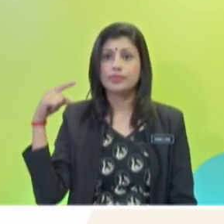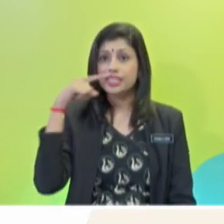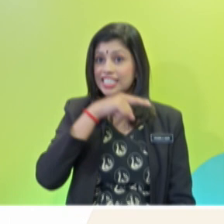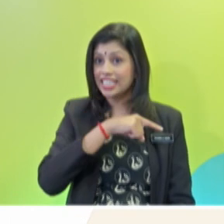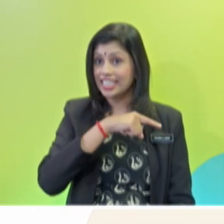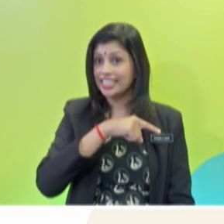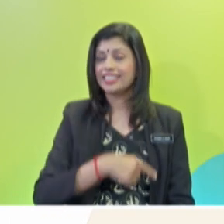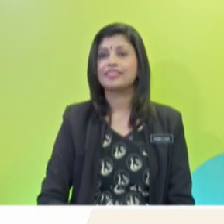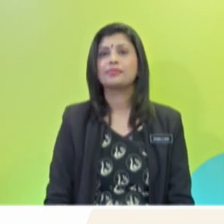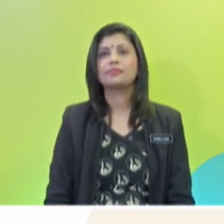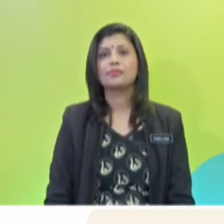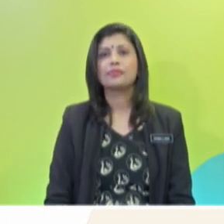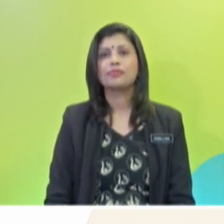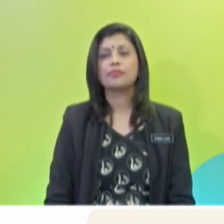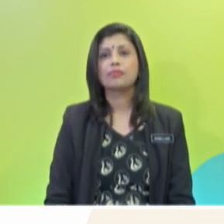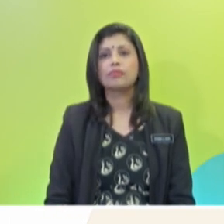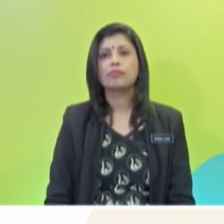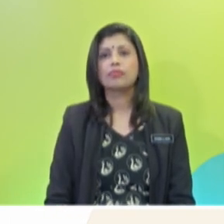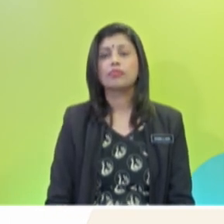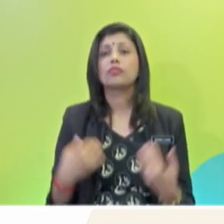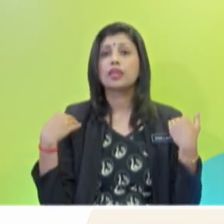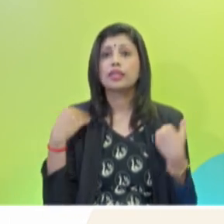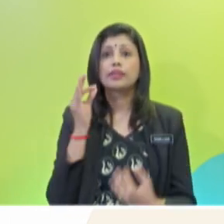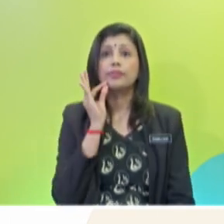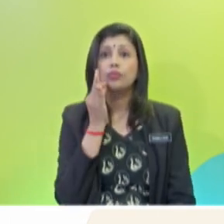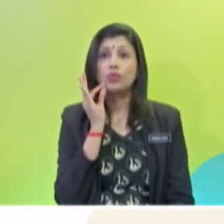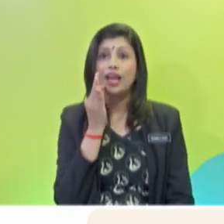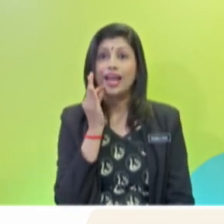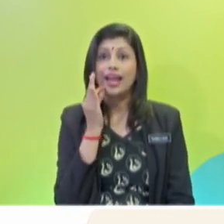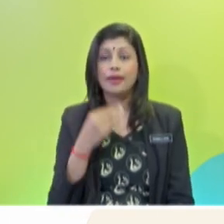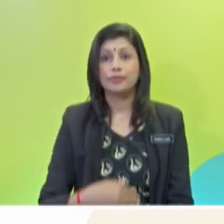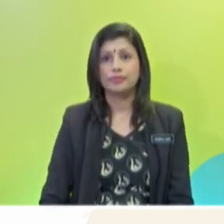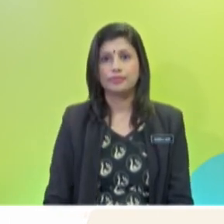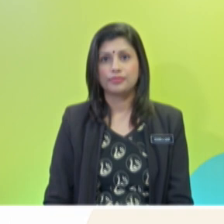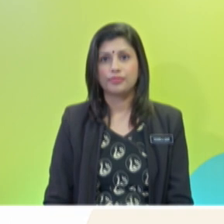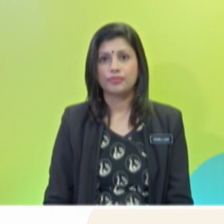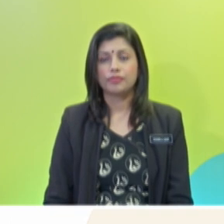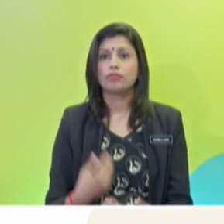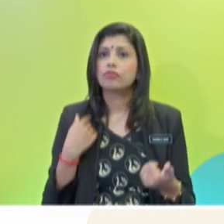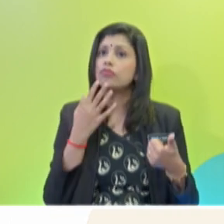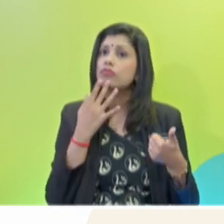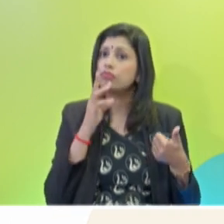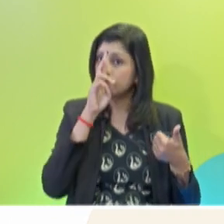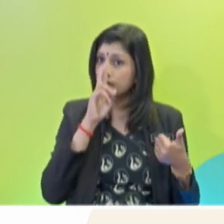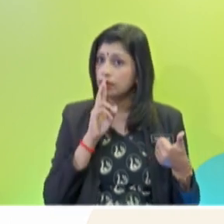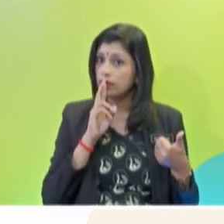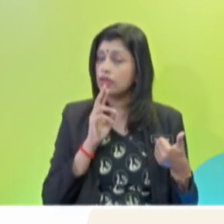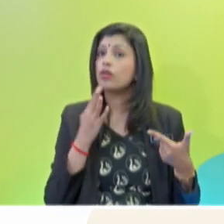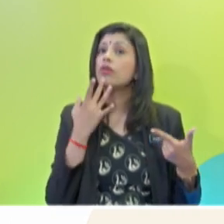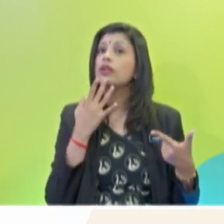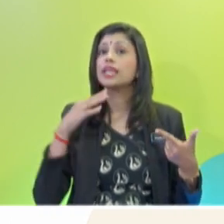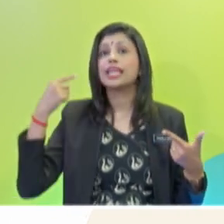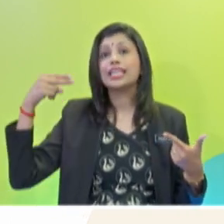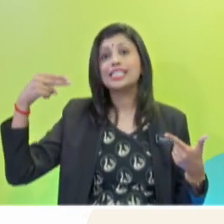adalah sayur cili yang berbuah. Okey, ada kadang-kadang kita akan jumpa warna merah, kadang-kadang kita akan jumpa